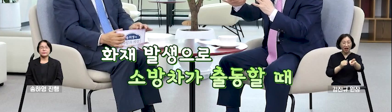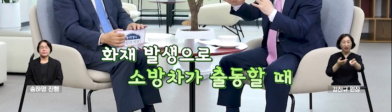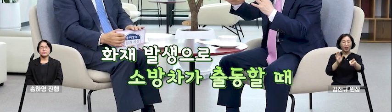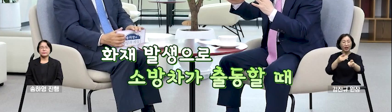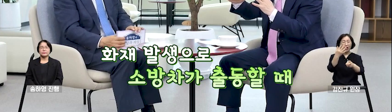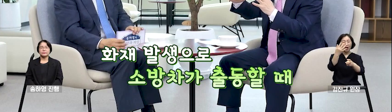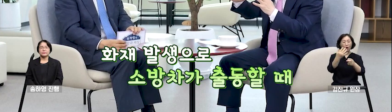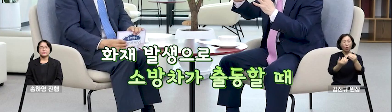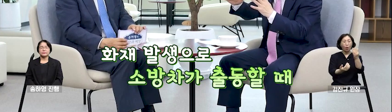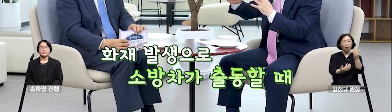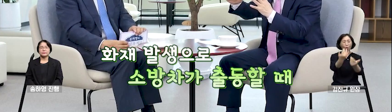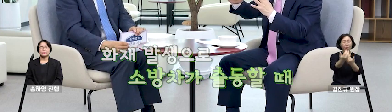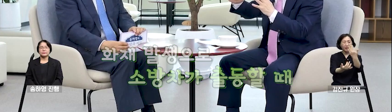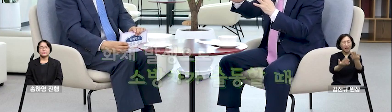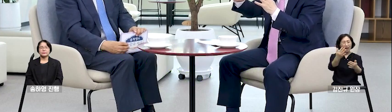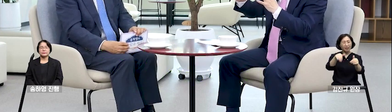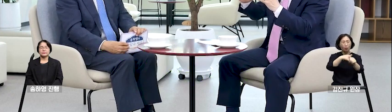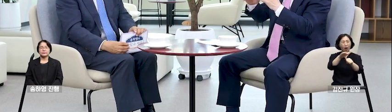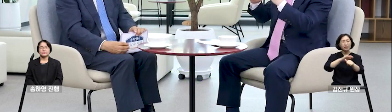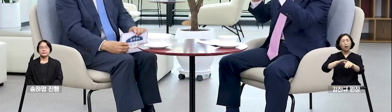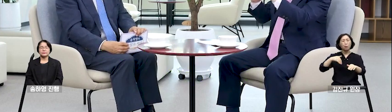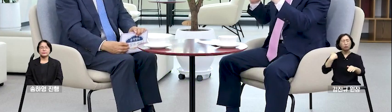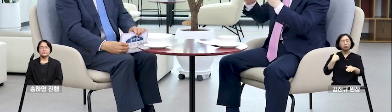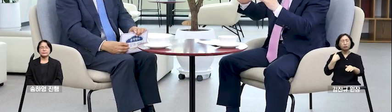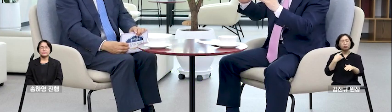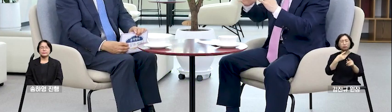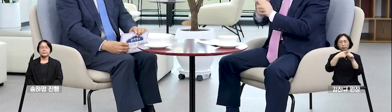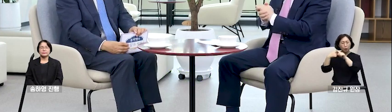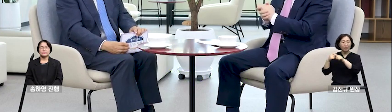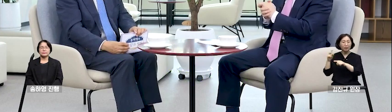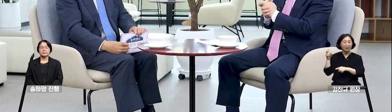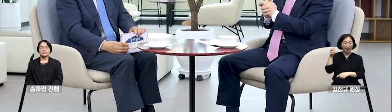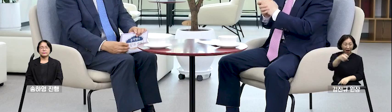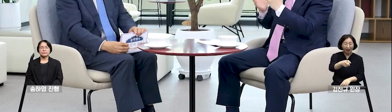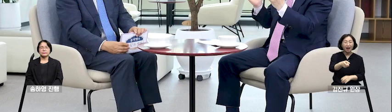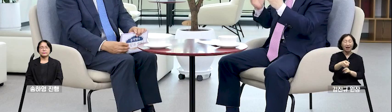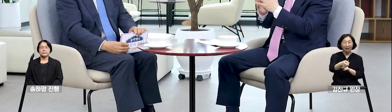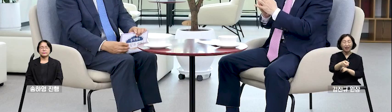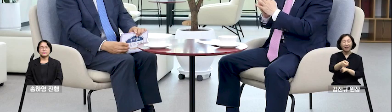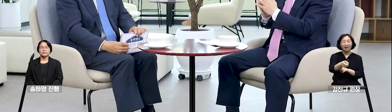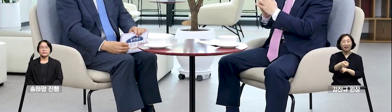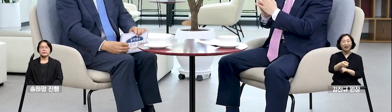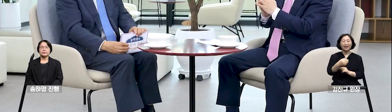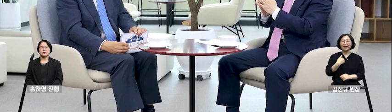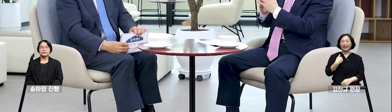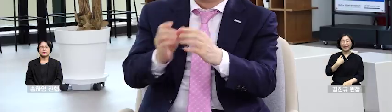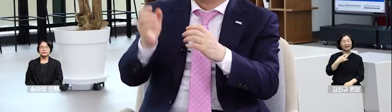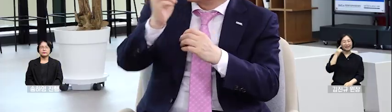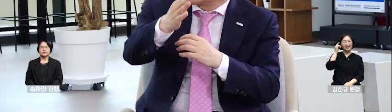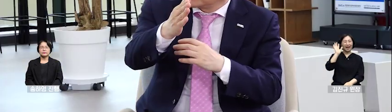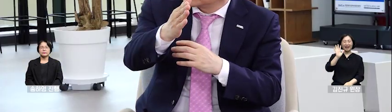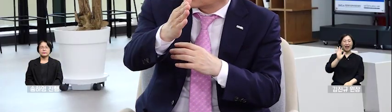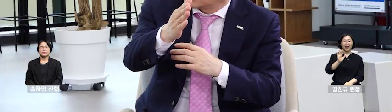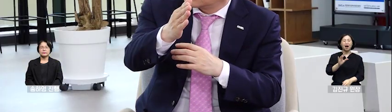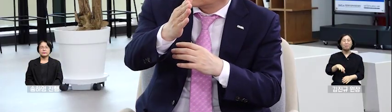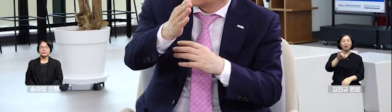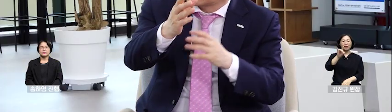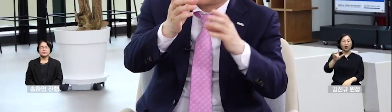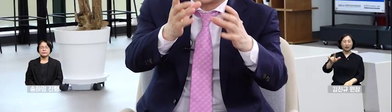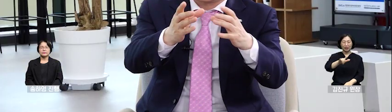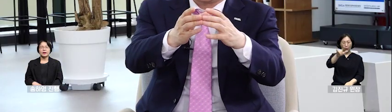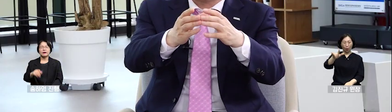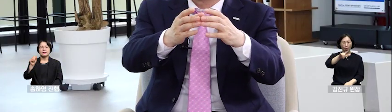모르고 대부분 가지 5 에 불이 났어요 가지 않습니까 그래서 저희들의 아이디어는 들어 를 먼저 피우자